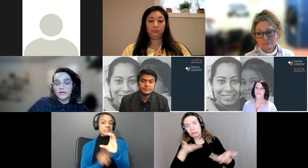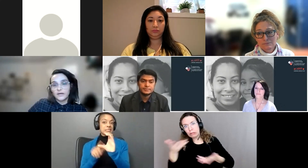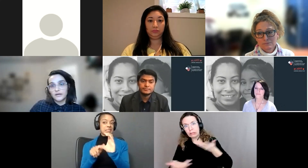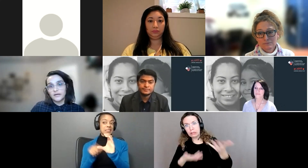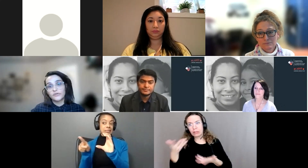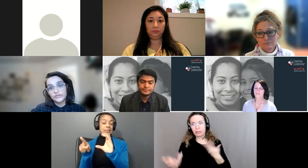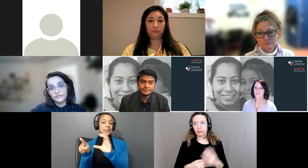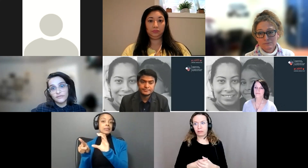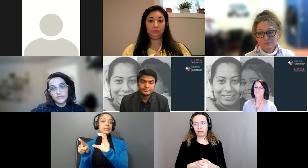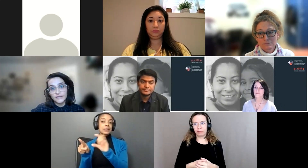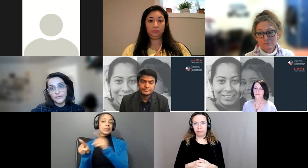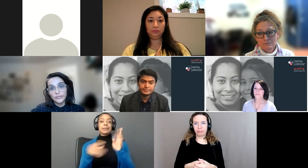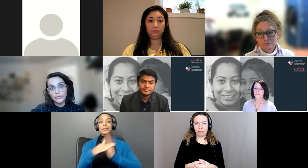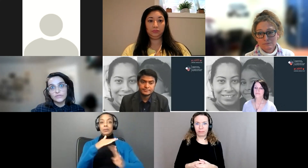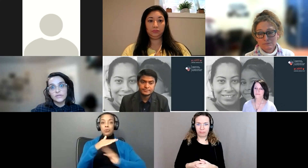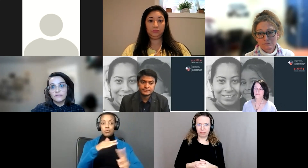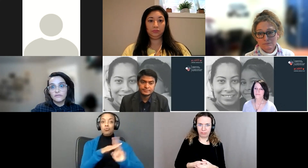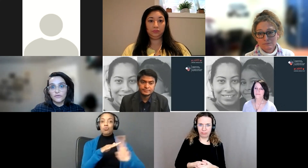Et donc, oui,